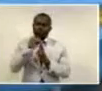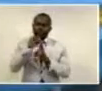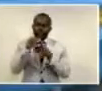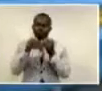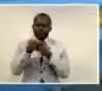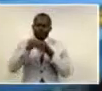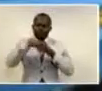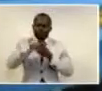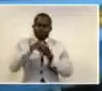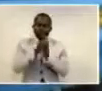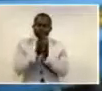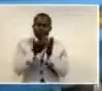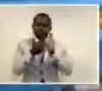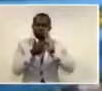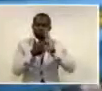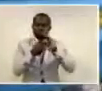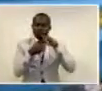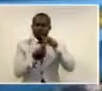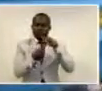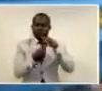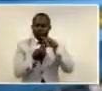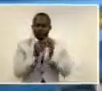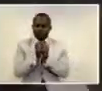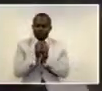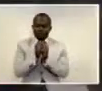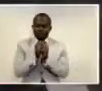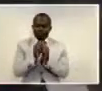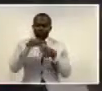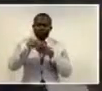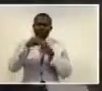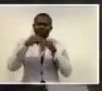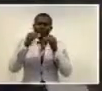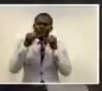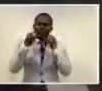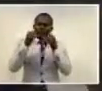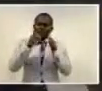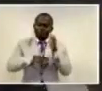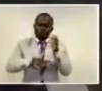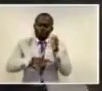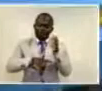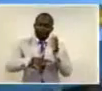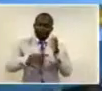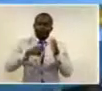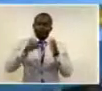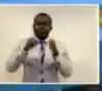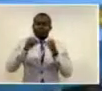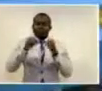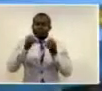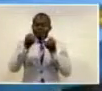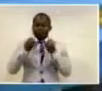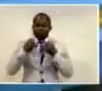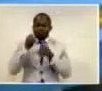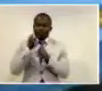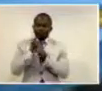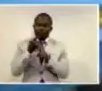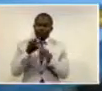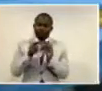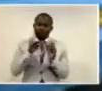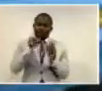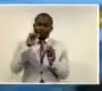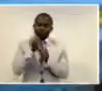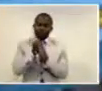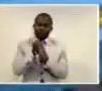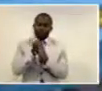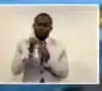ntabwo turi mu gitabo ndangamimerere kuki mujya mu bayobozi bakababwira iki baratubwiye ngo bazabikora ariko ntabwo bari